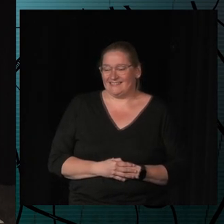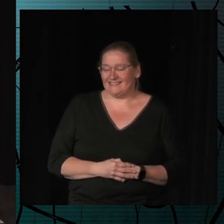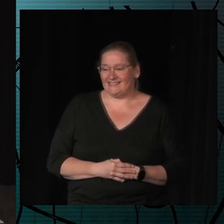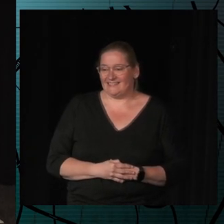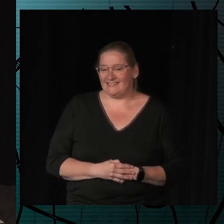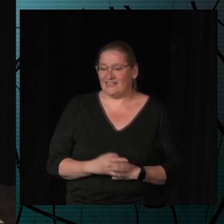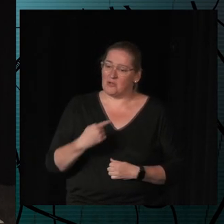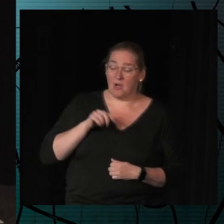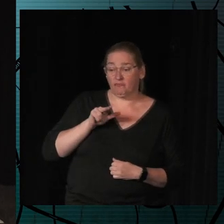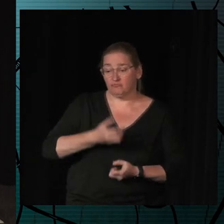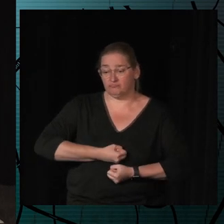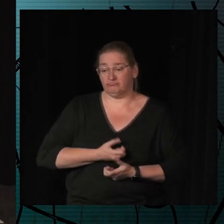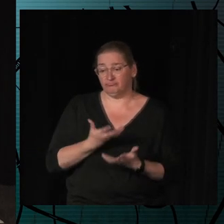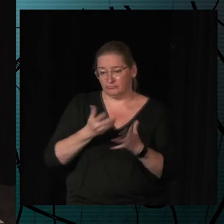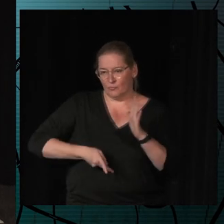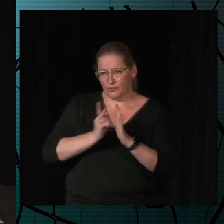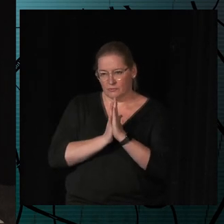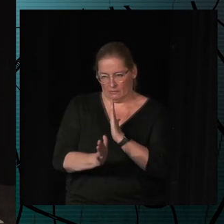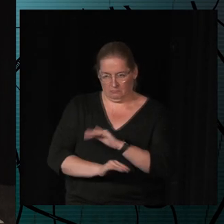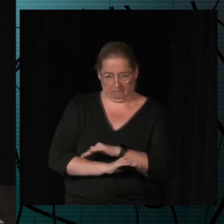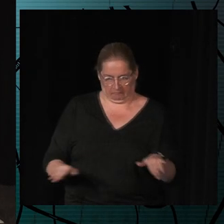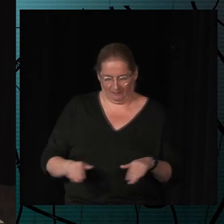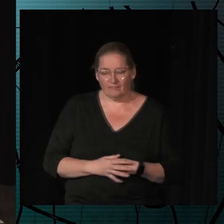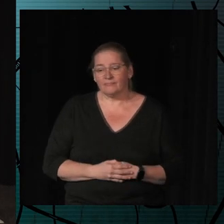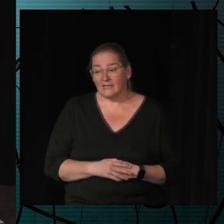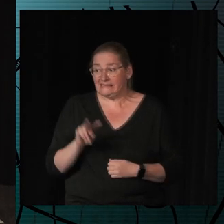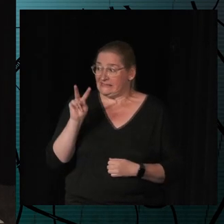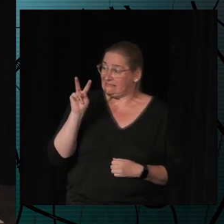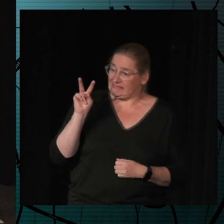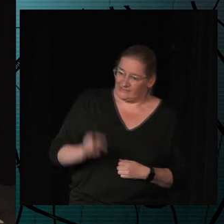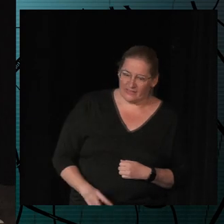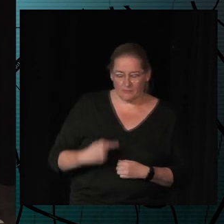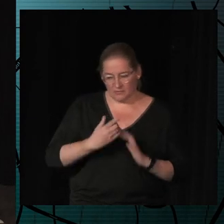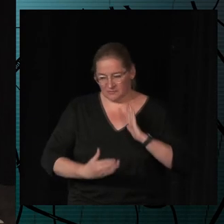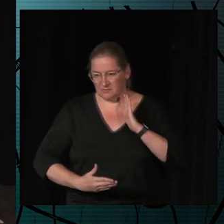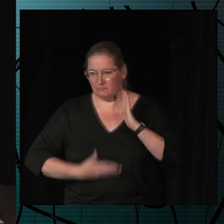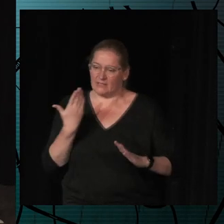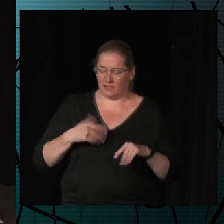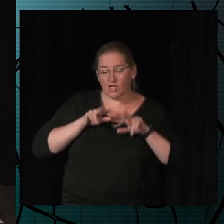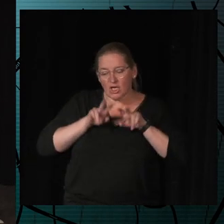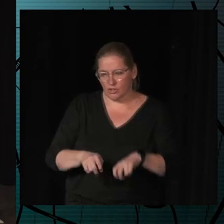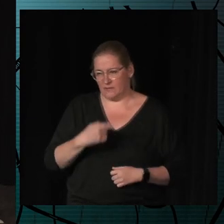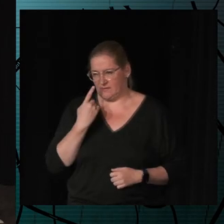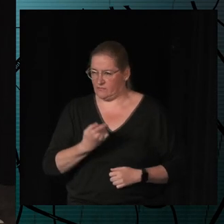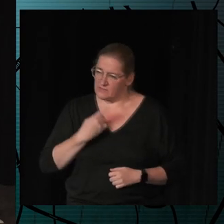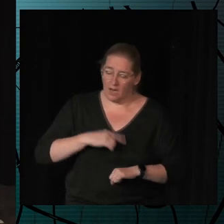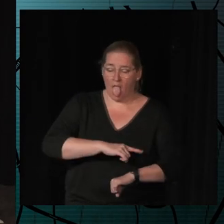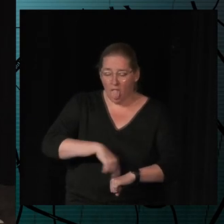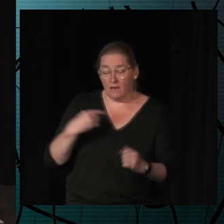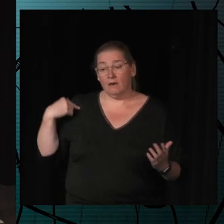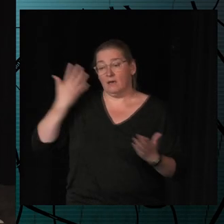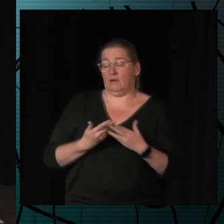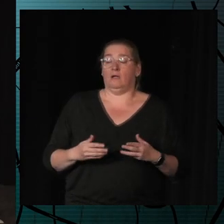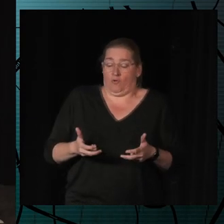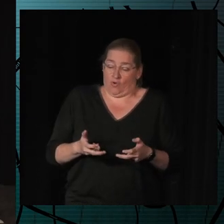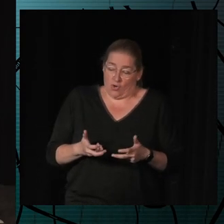vais aller sur quelque chose de beaucoup plus direct non malheureusement j'ai un peu le syndrome du chercheur c'est que j'ai passé tellement de temps à décortiquer des jeux que quand je me